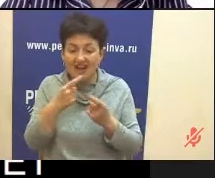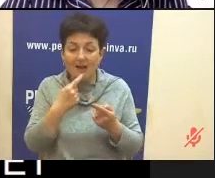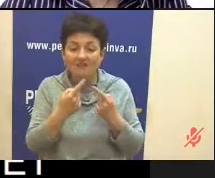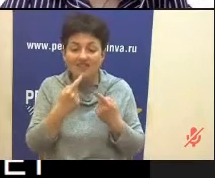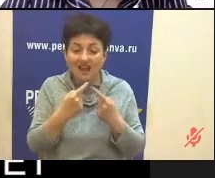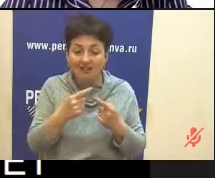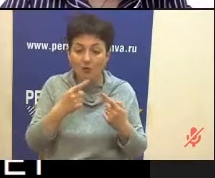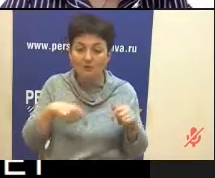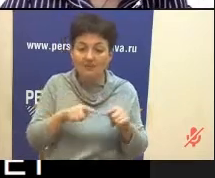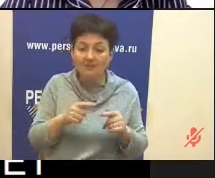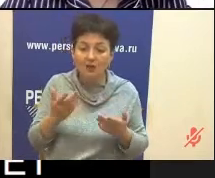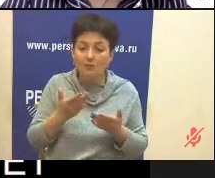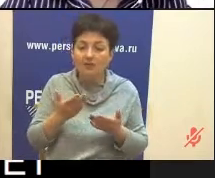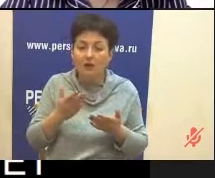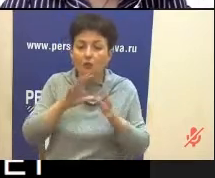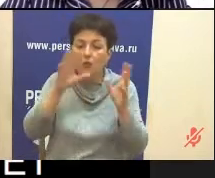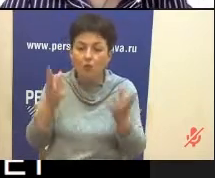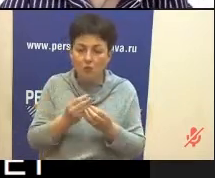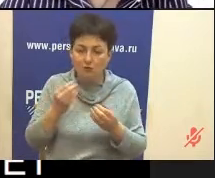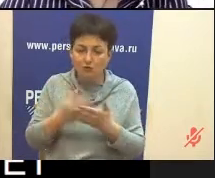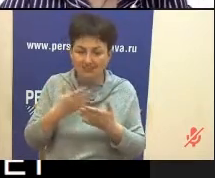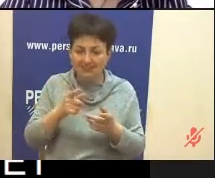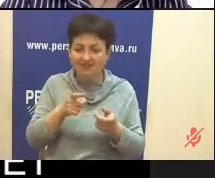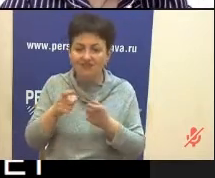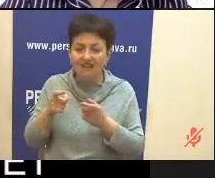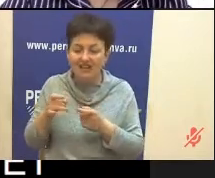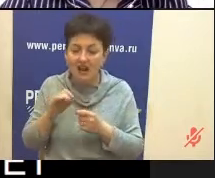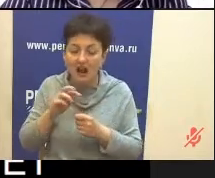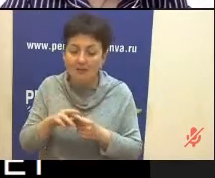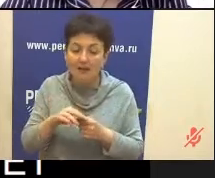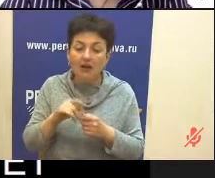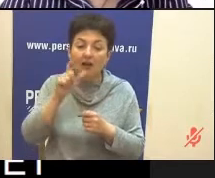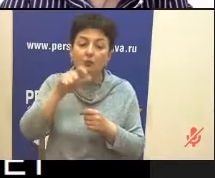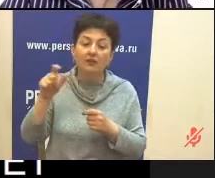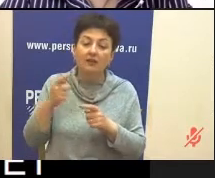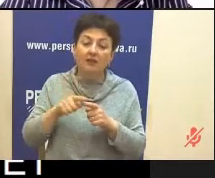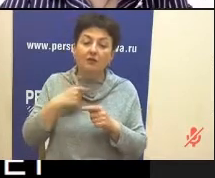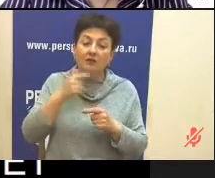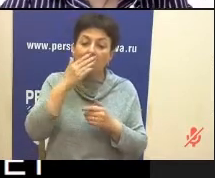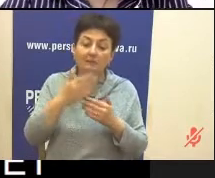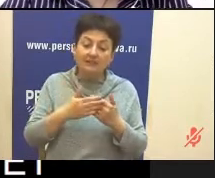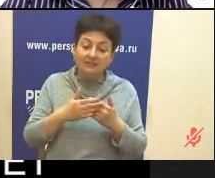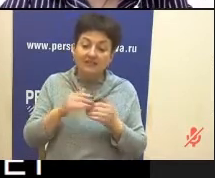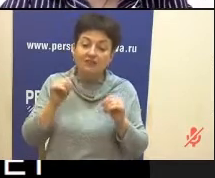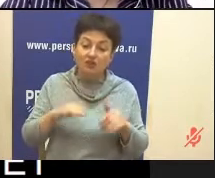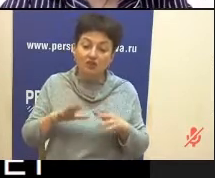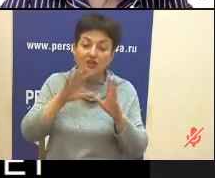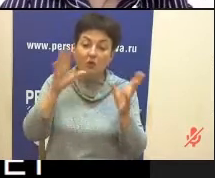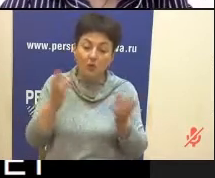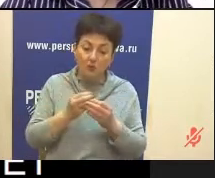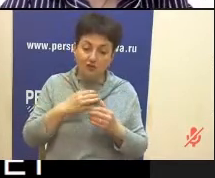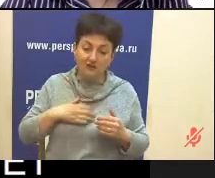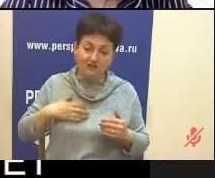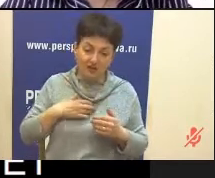мы вовлекаем в диалог, создаем некую общую ценность, вовлекаем людей, которые нам близки,